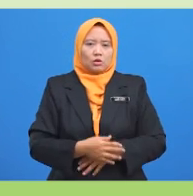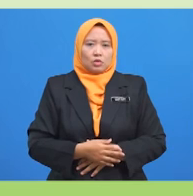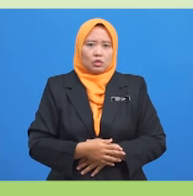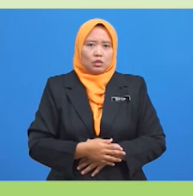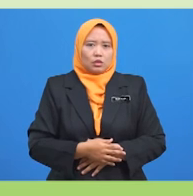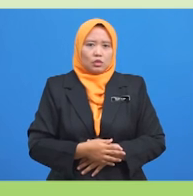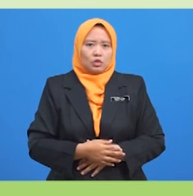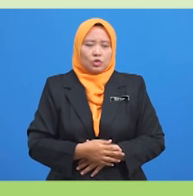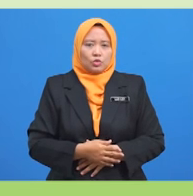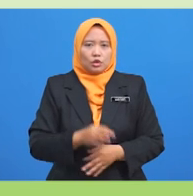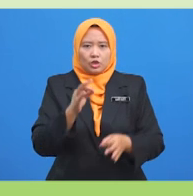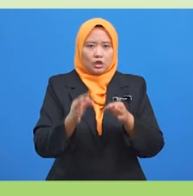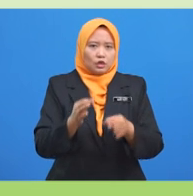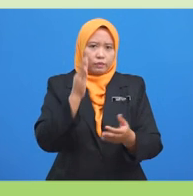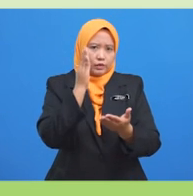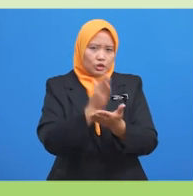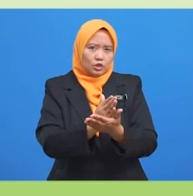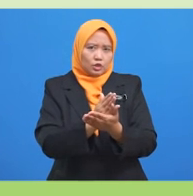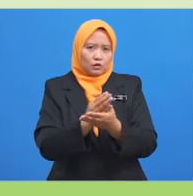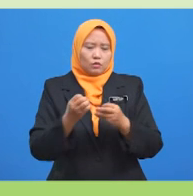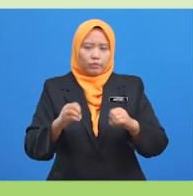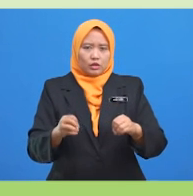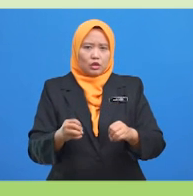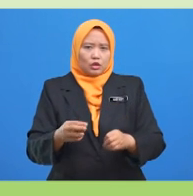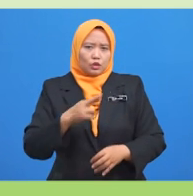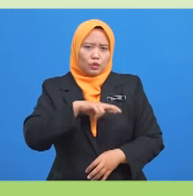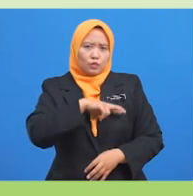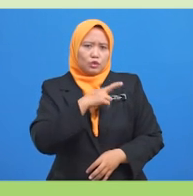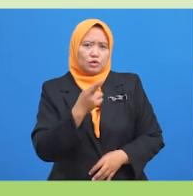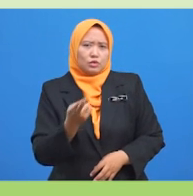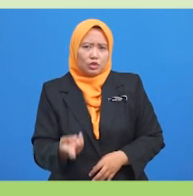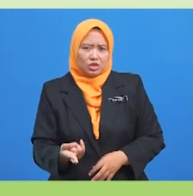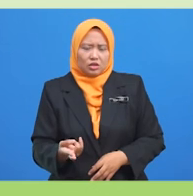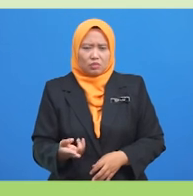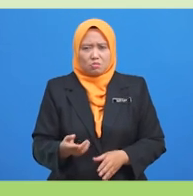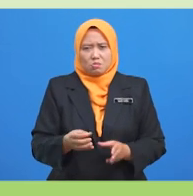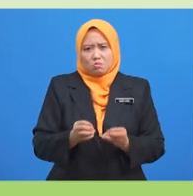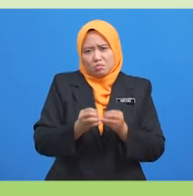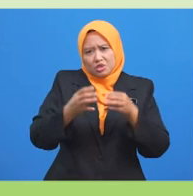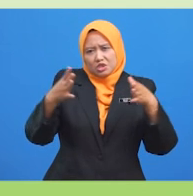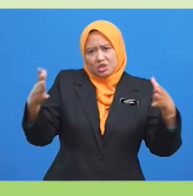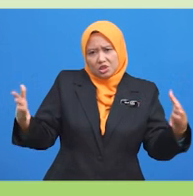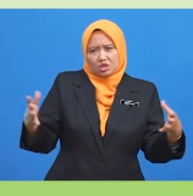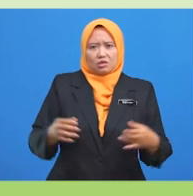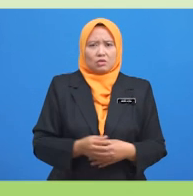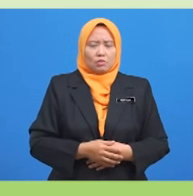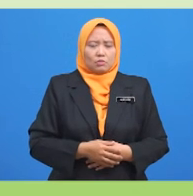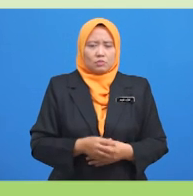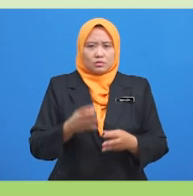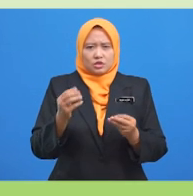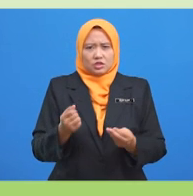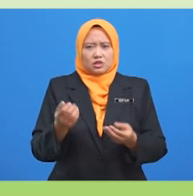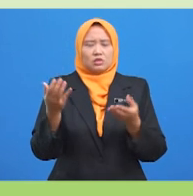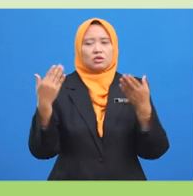lebih besar. Firma terpaksa menanggung kesemua kos tetap. Sebaliknya, jika